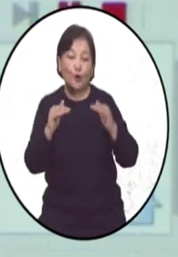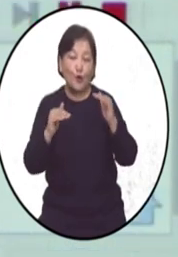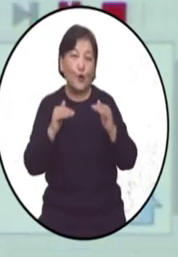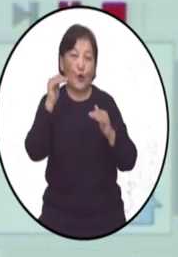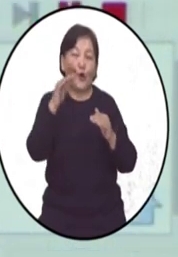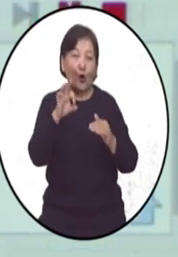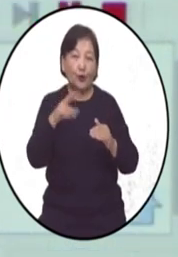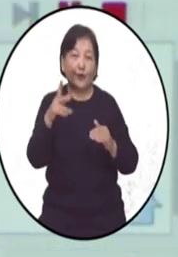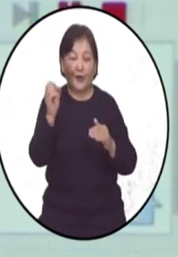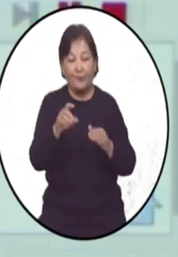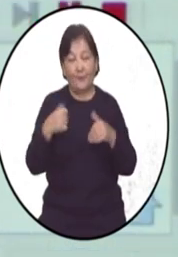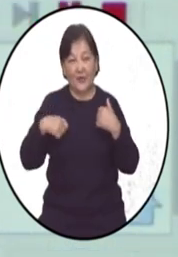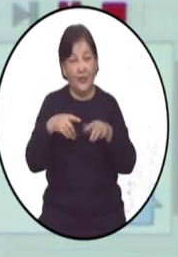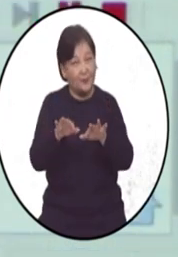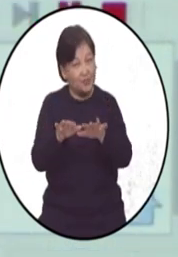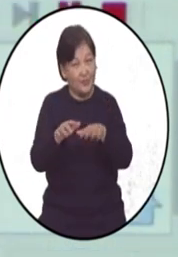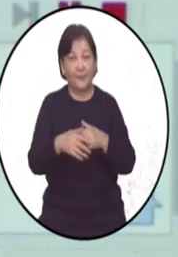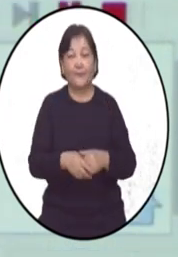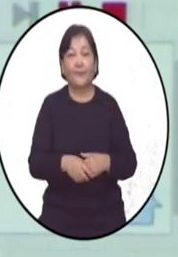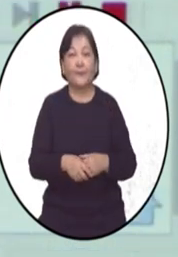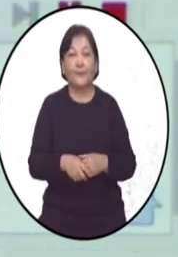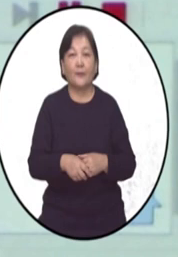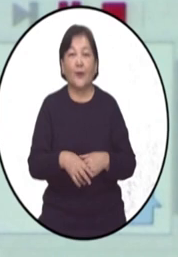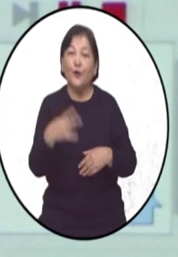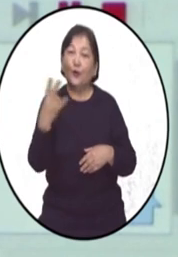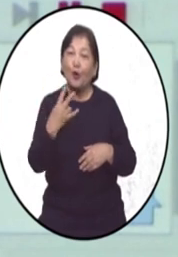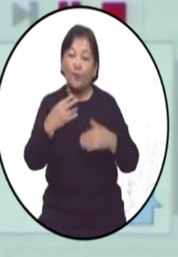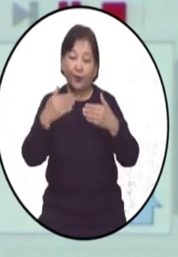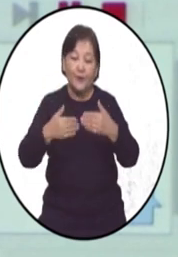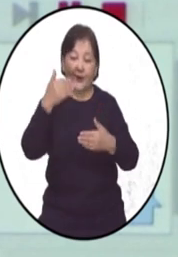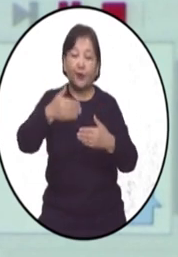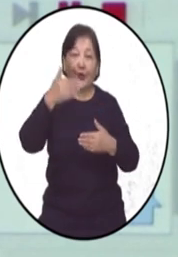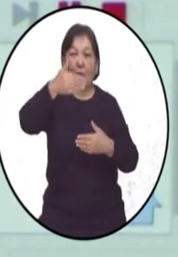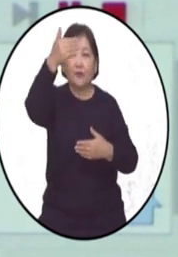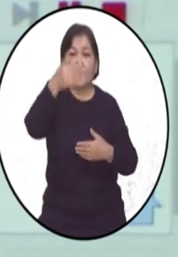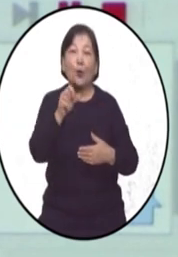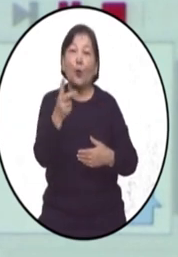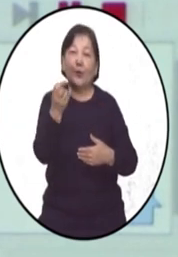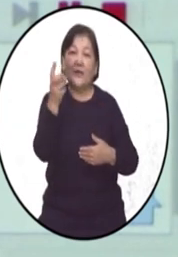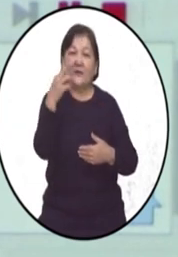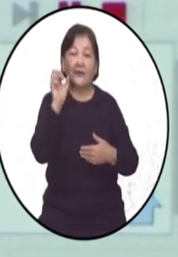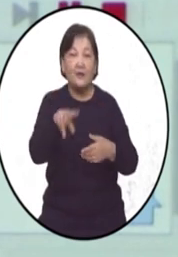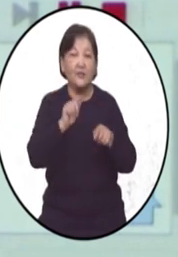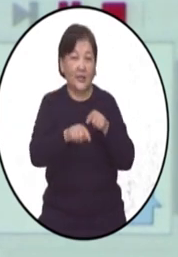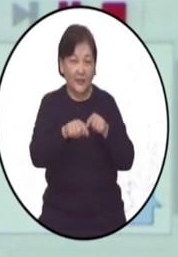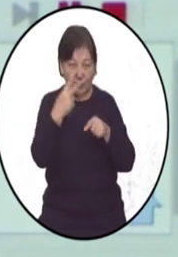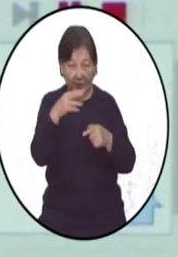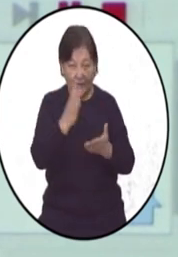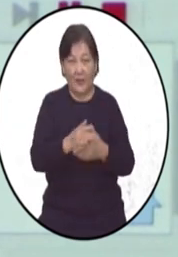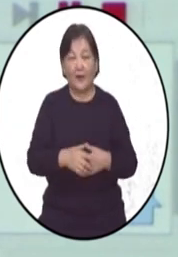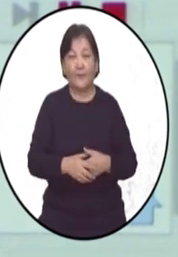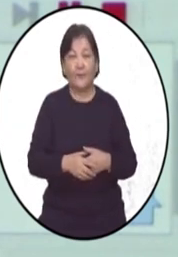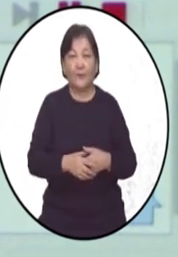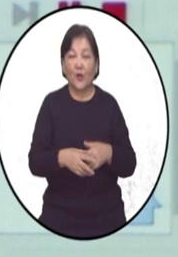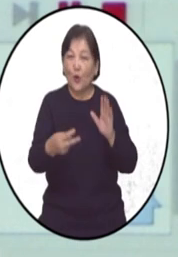олох. За энд ингээд ногоон болоод яваад байгаа нь бол үйлдэл шалгаж байна. Одоо энд хоёр тоогдж байгаа учраас нэмж байна. За энэ